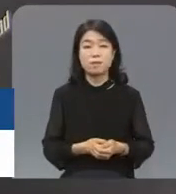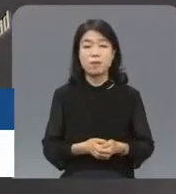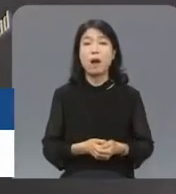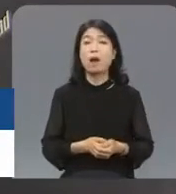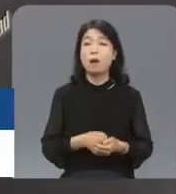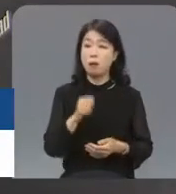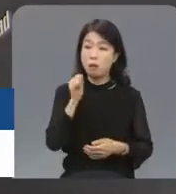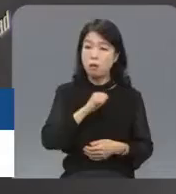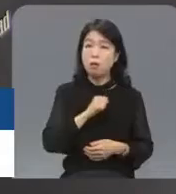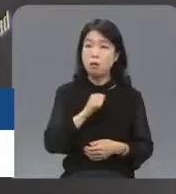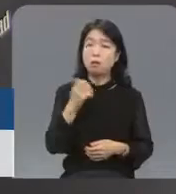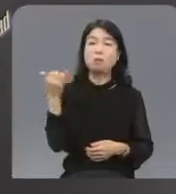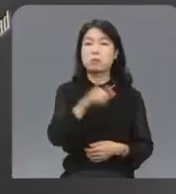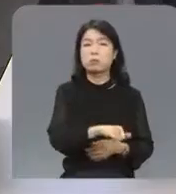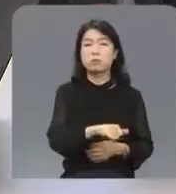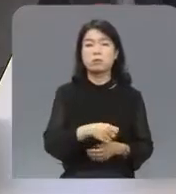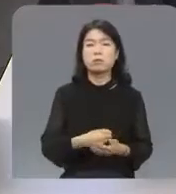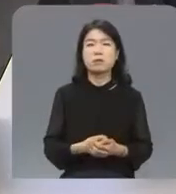그래요.